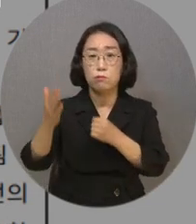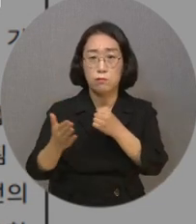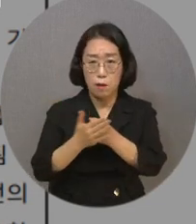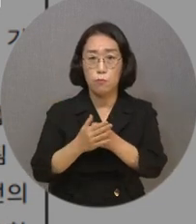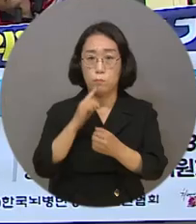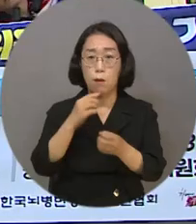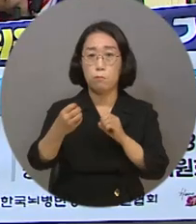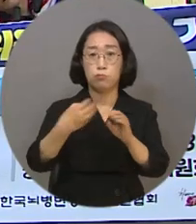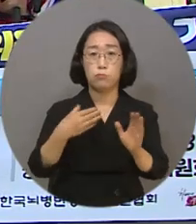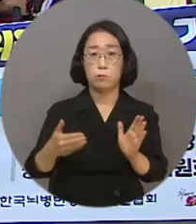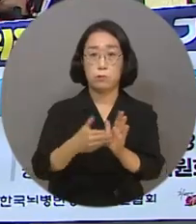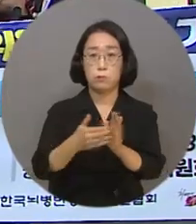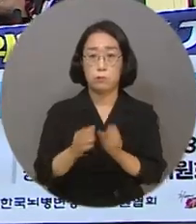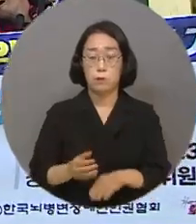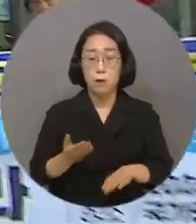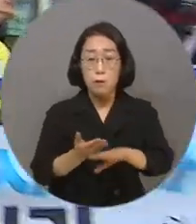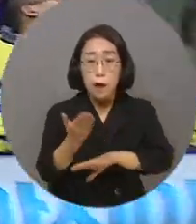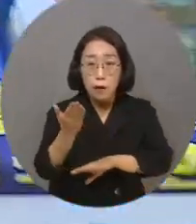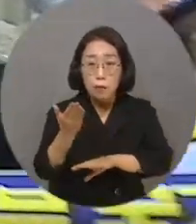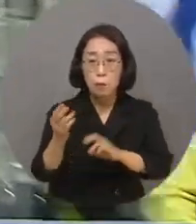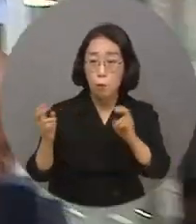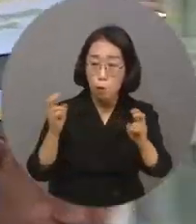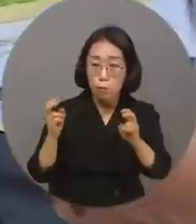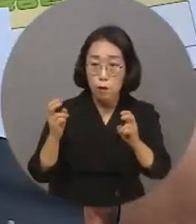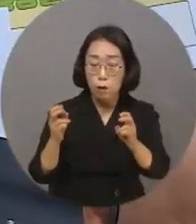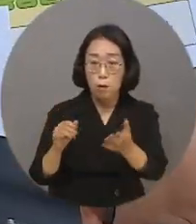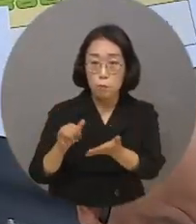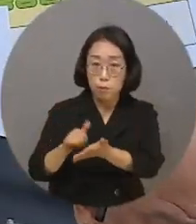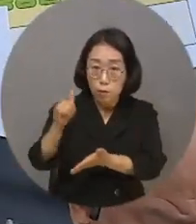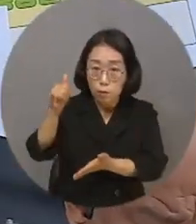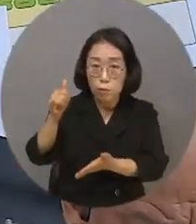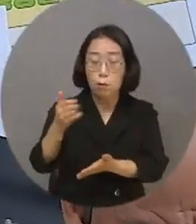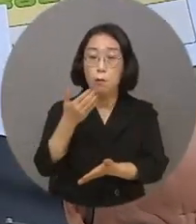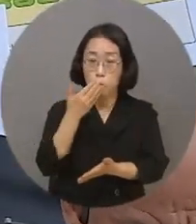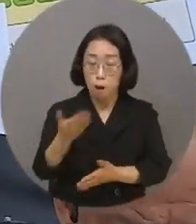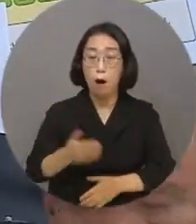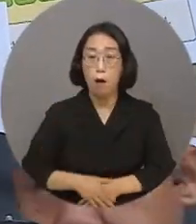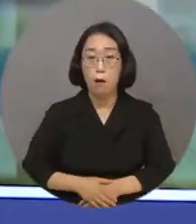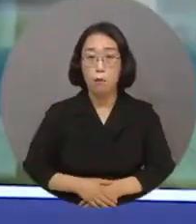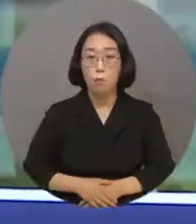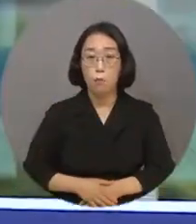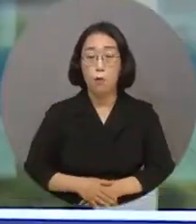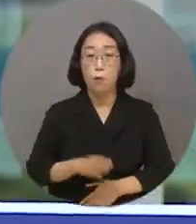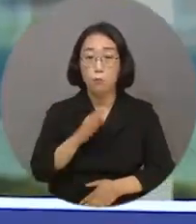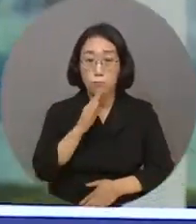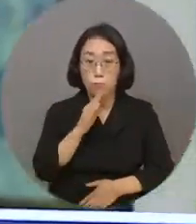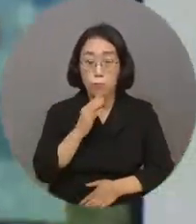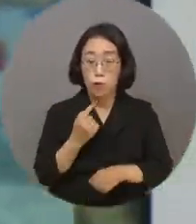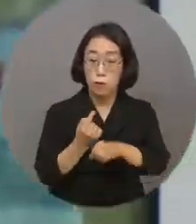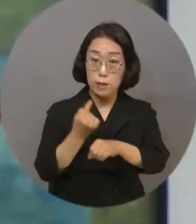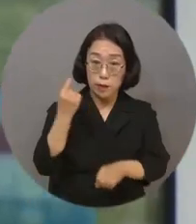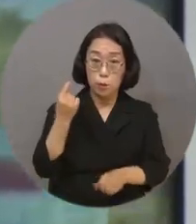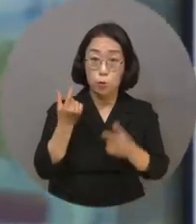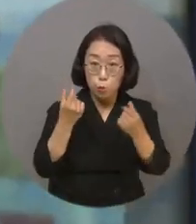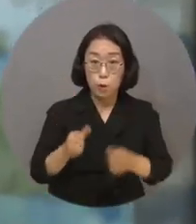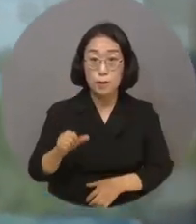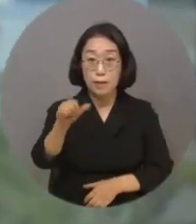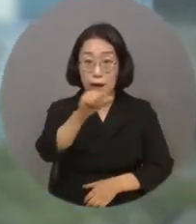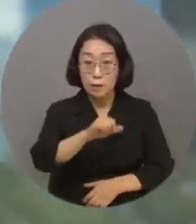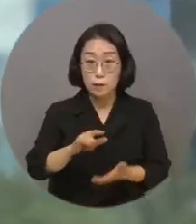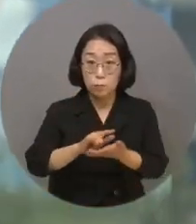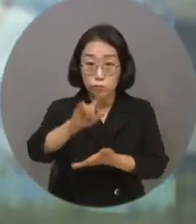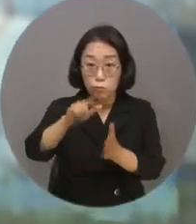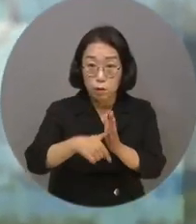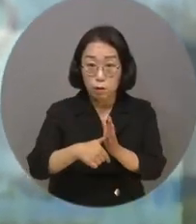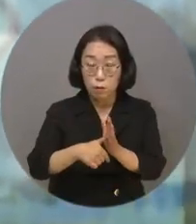받았습니다 타 항공사의 경우 보조기구의 기내 반입이 허용됐고 심지어 작년에 같은 아시아나항공을